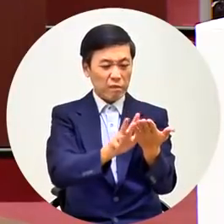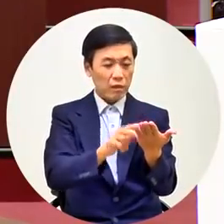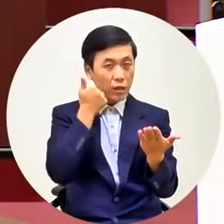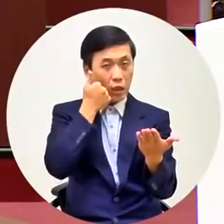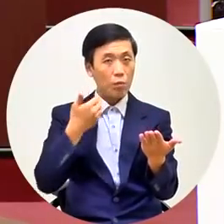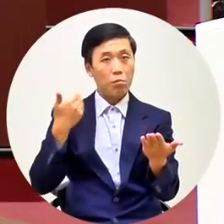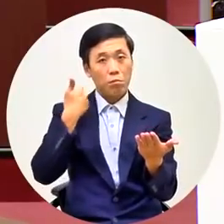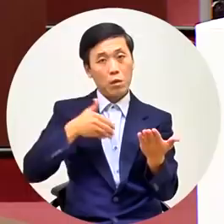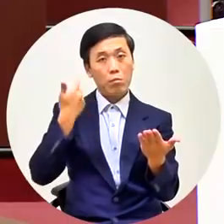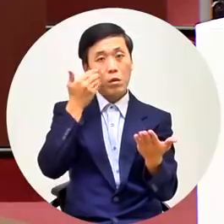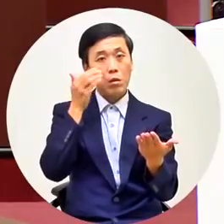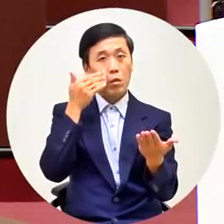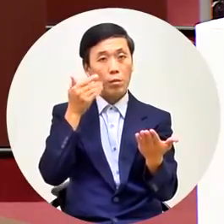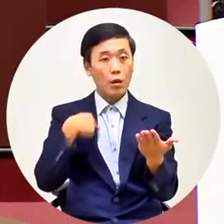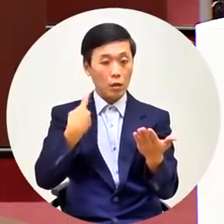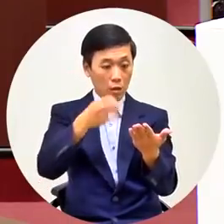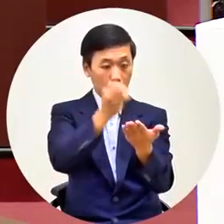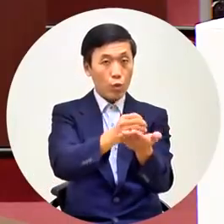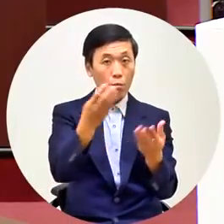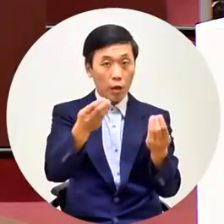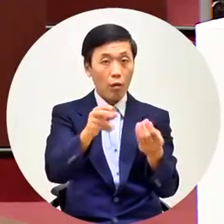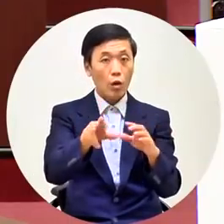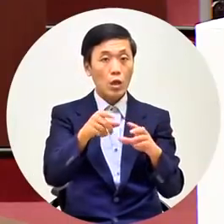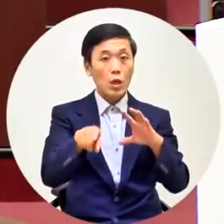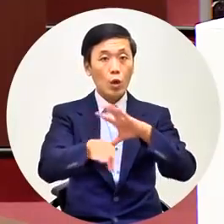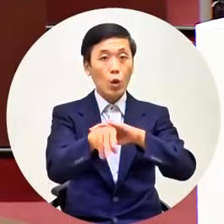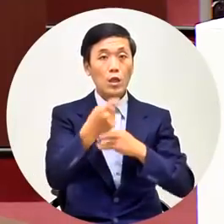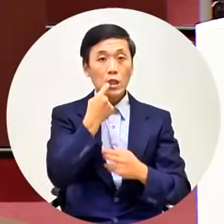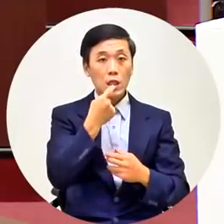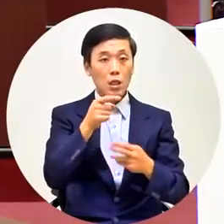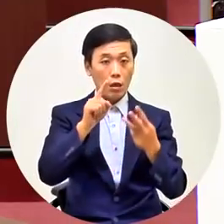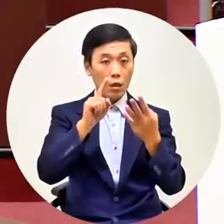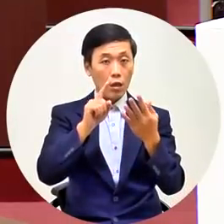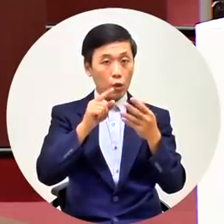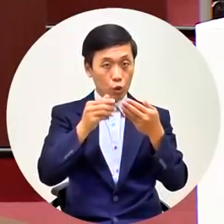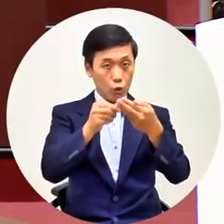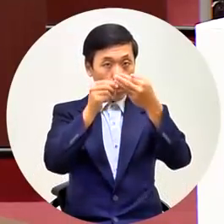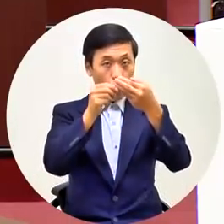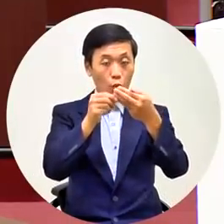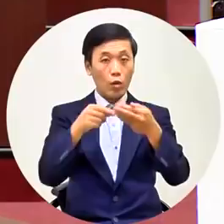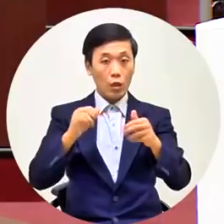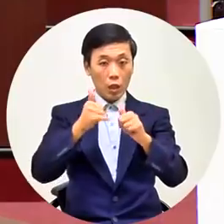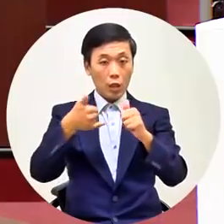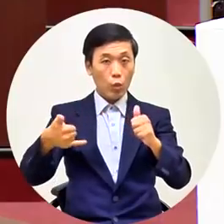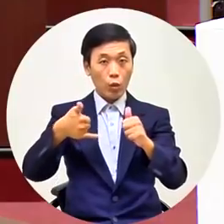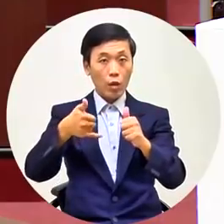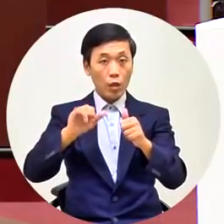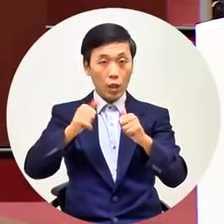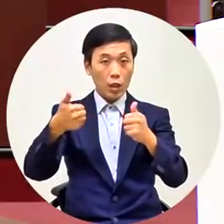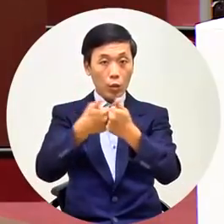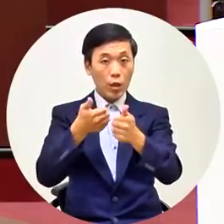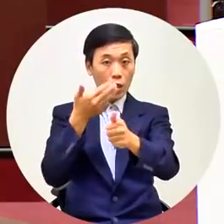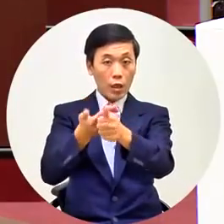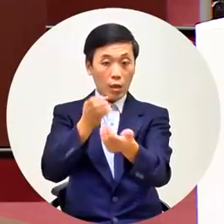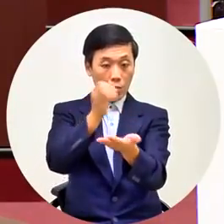白；九、不用本位自备的签选工具。以上9项如有任何一项情形者，选举票即为无